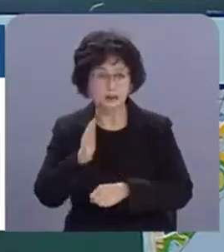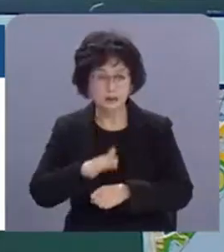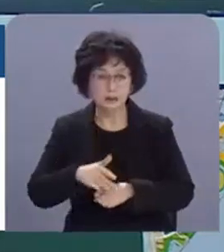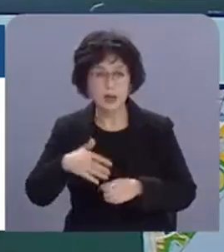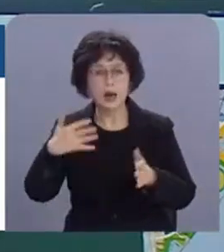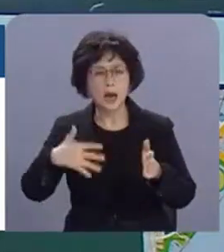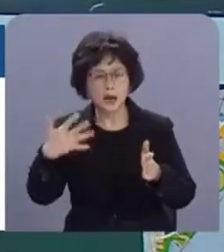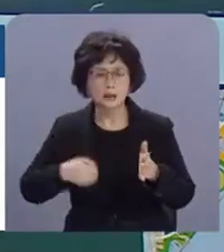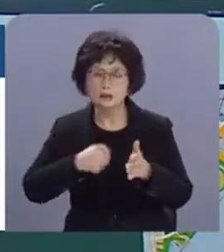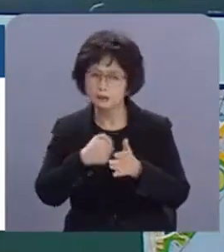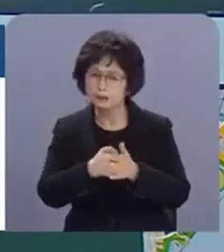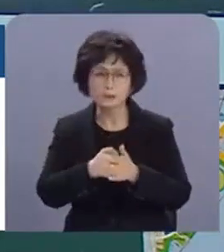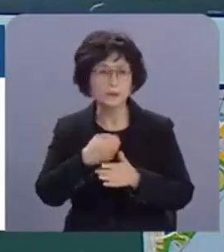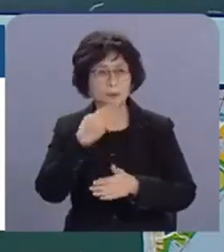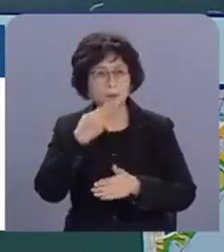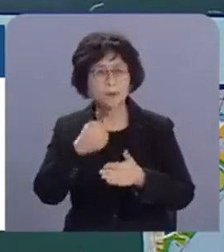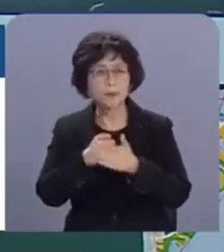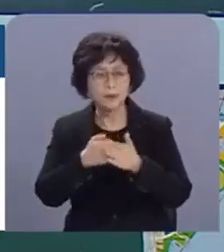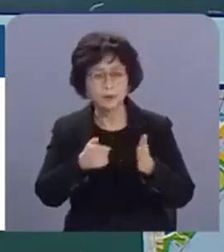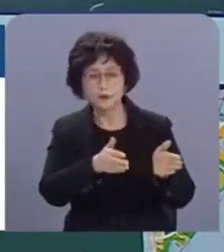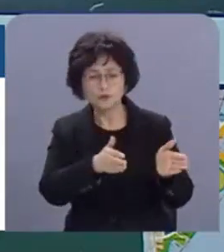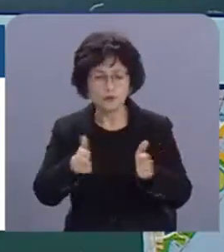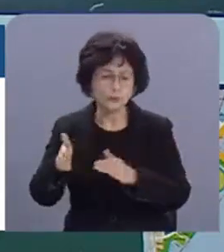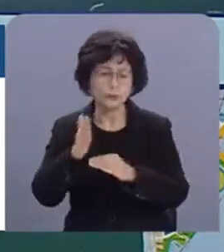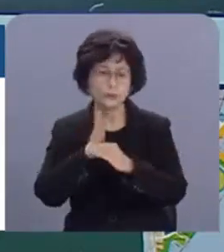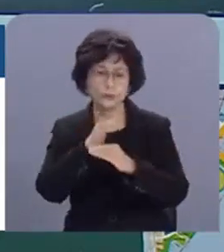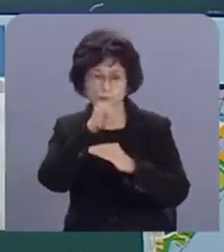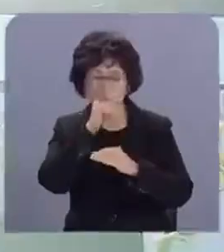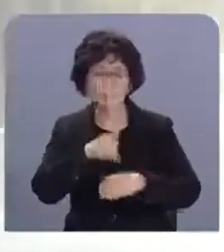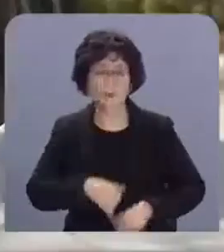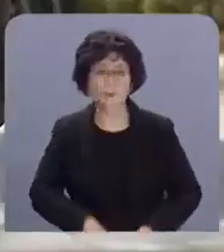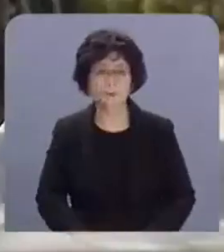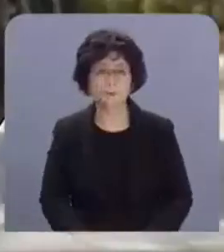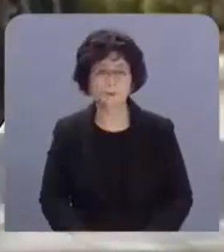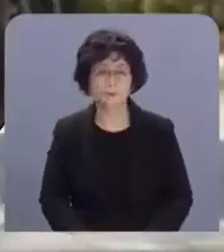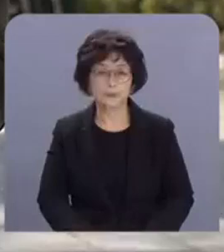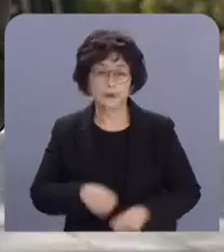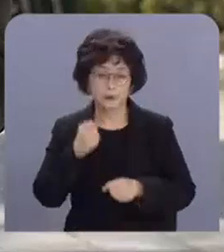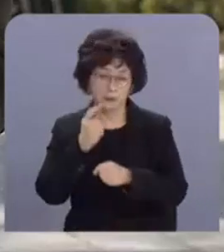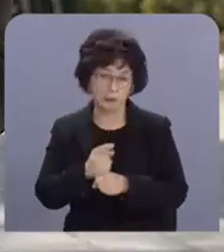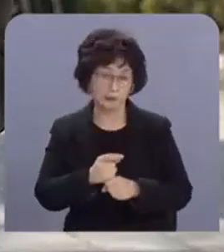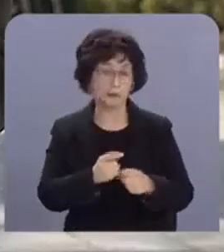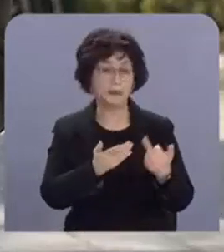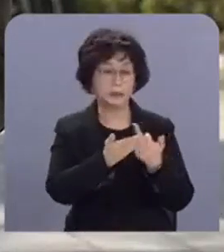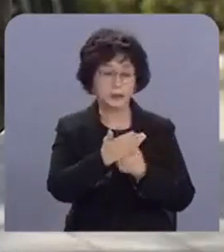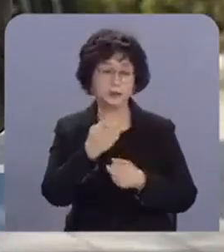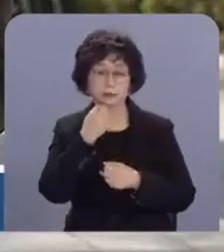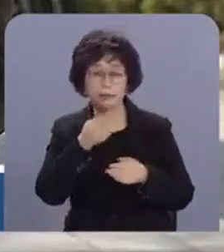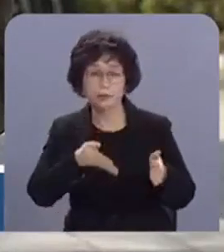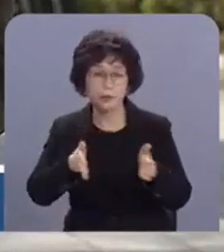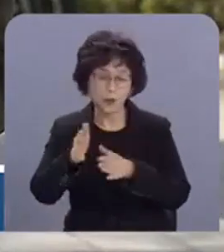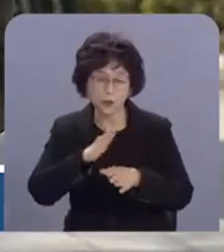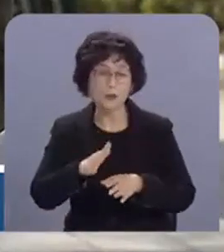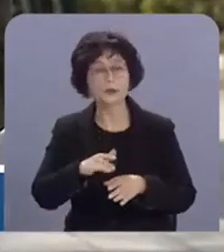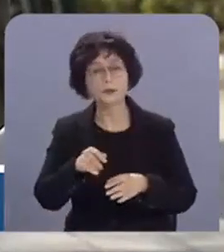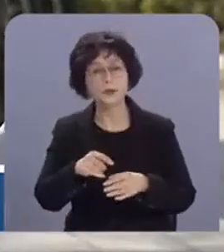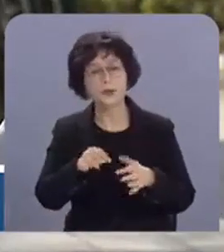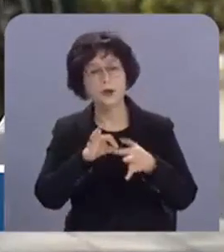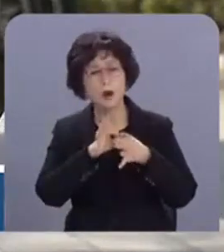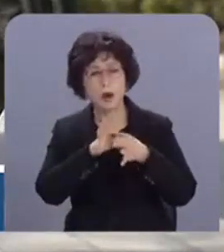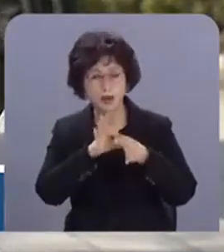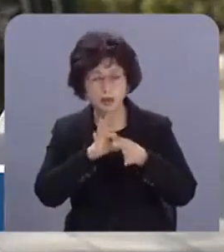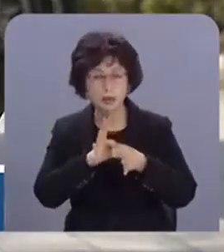확정된게 없기 때문에 저희들이 지금 준비 단계는 있습니다 이미 제주와 경기가 오염수 방류와